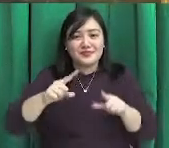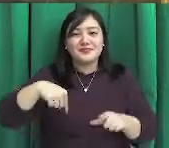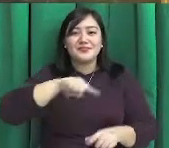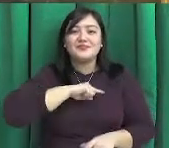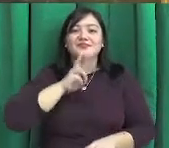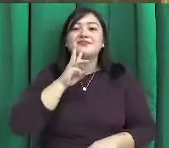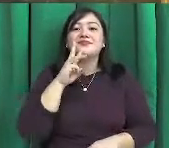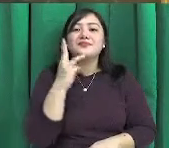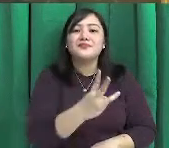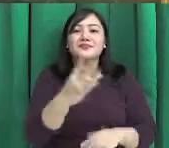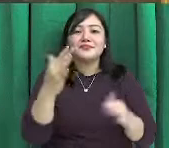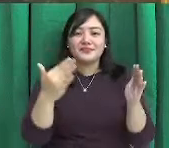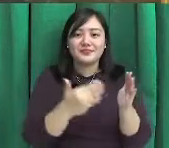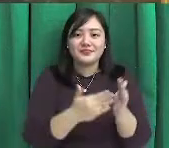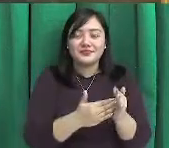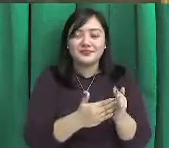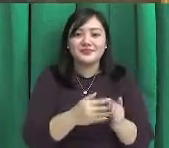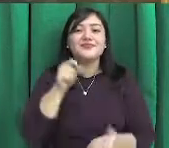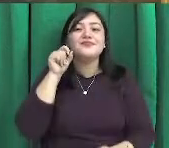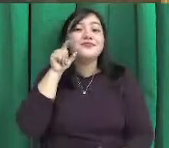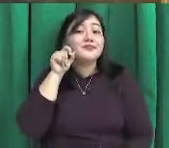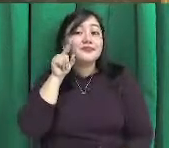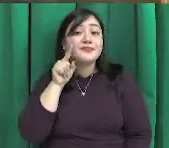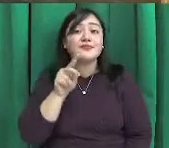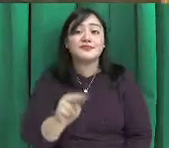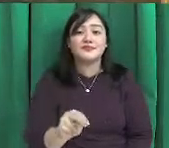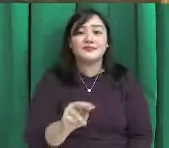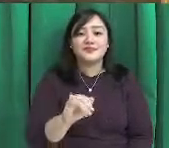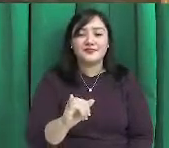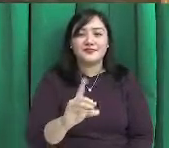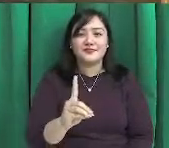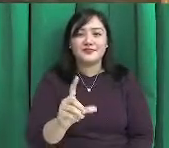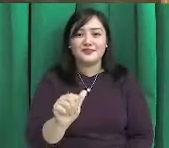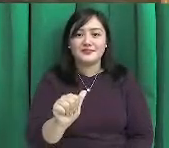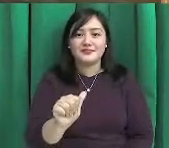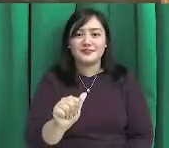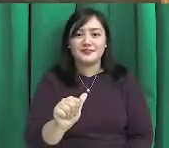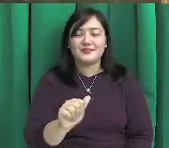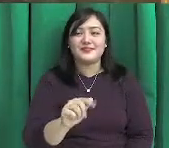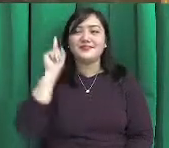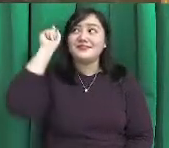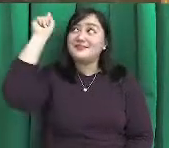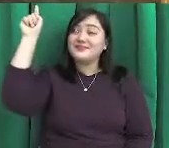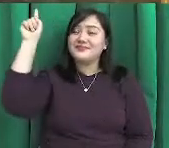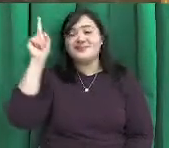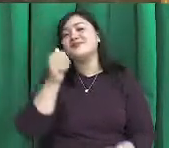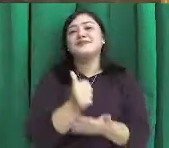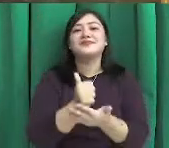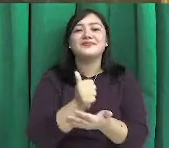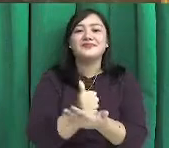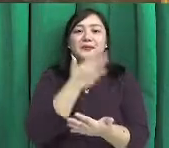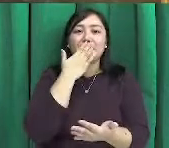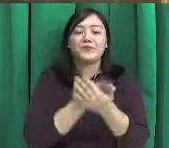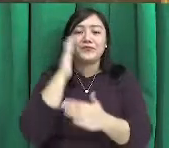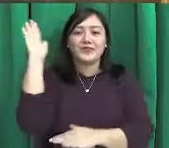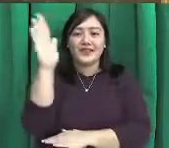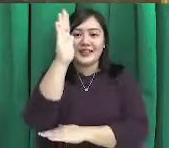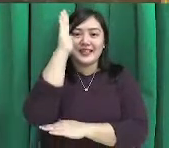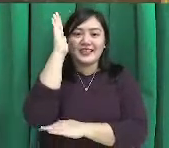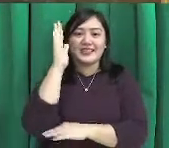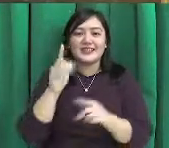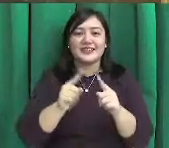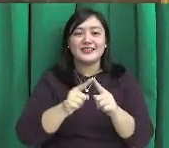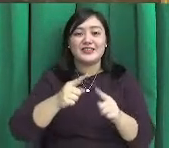again, Ma'am Nida Quaresma. Amen! Magandang tanghali po sa ating lahat, Pastor. Magandang tanghali po